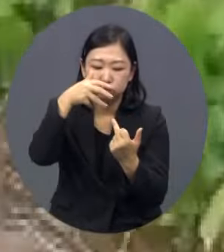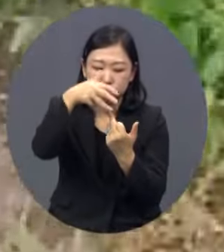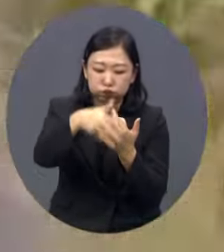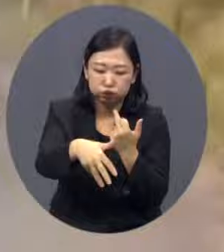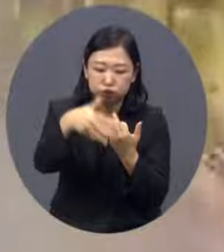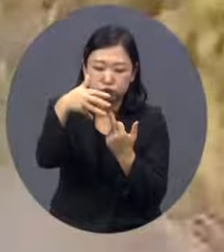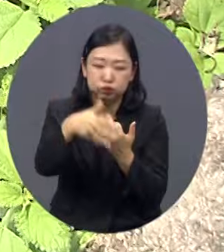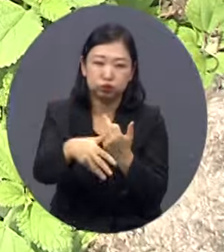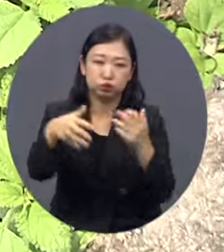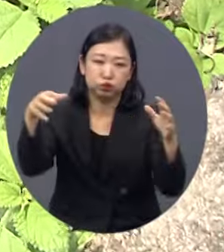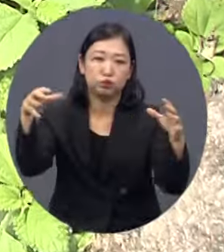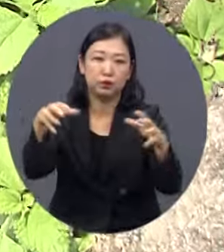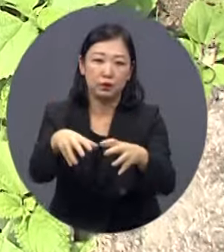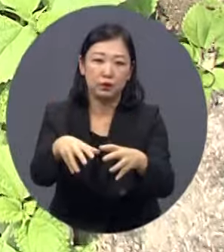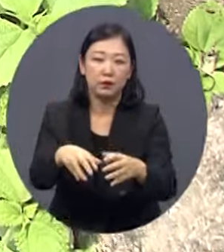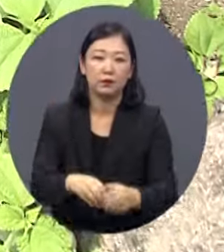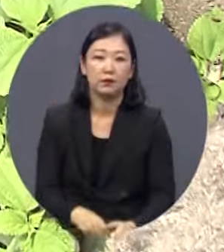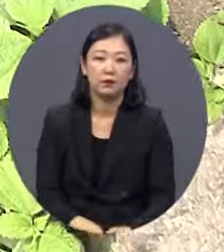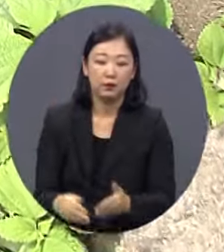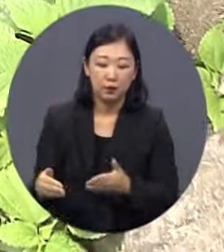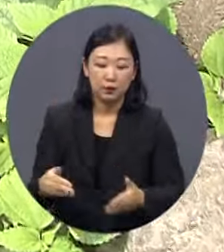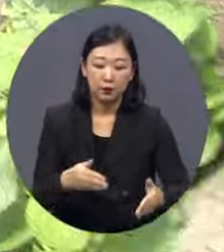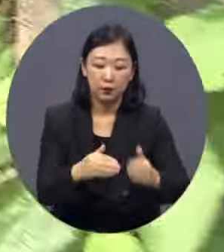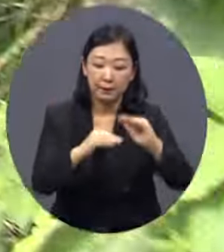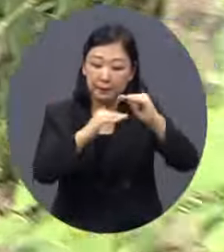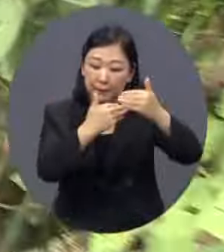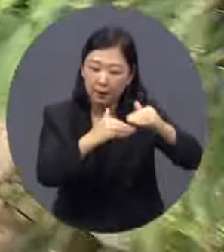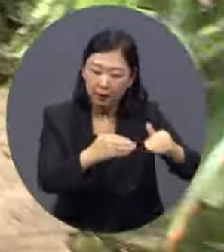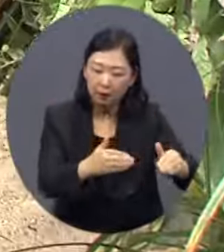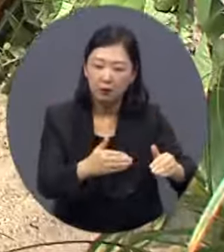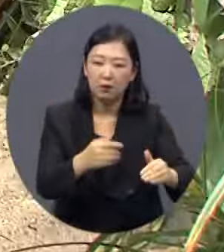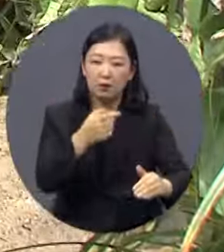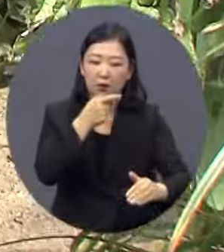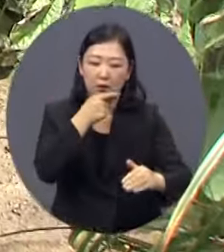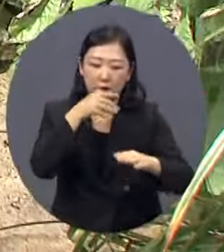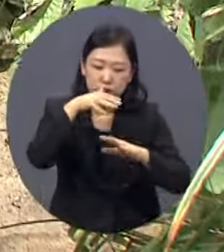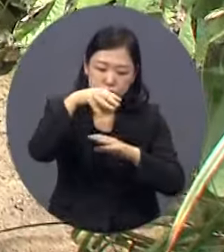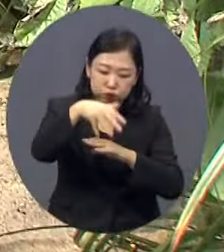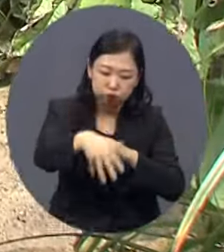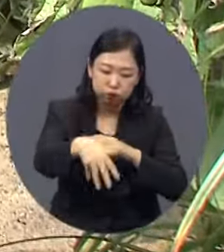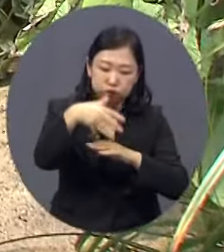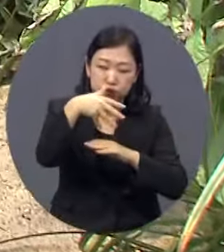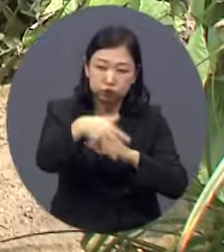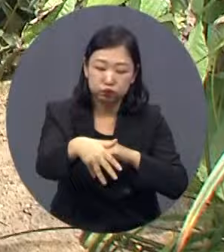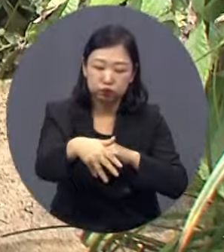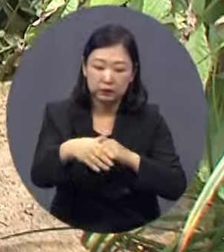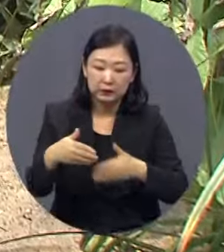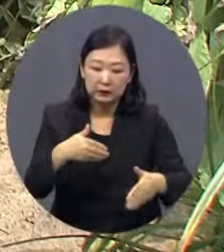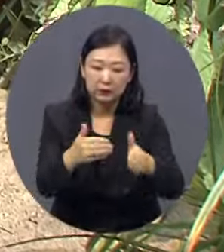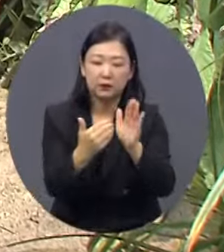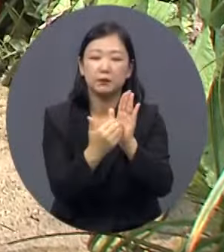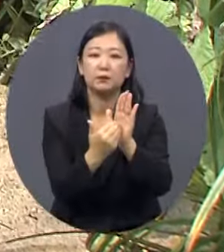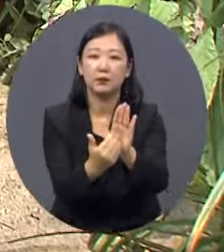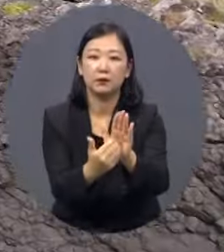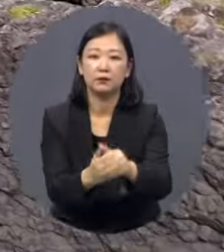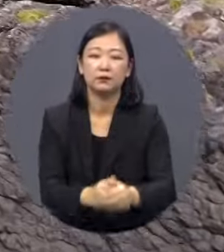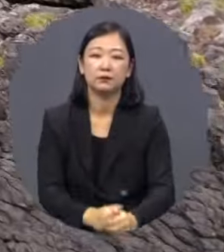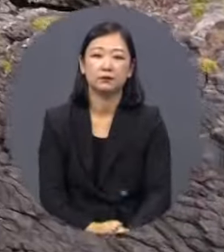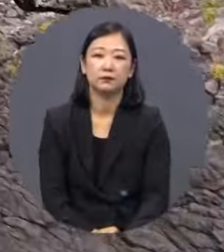쏟아집니다. 해안가에서 도로로 이어지는 계단 위로 흙탕물이 쏟아져 내리면서 나갈 수 있는 길이 완전히 막혀버린